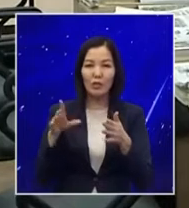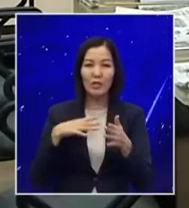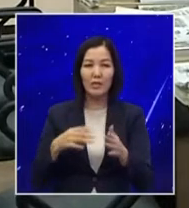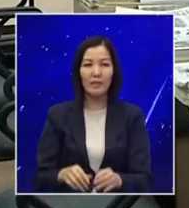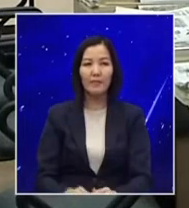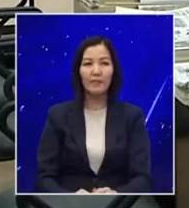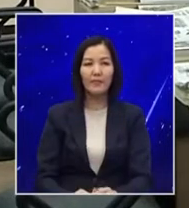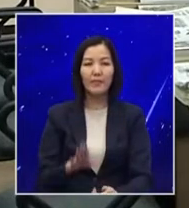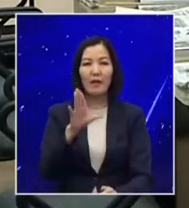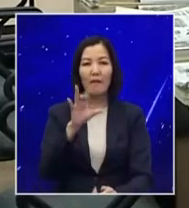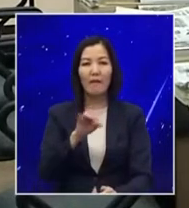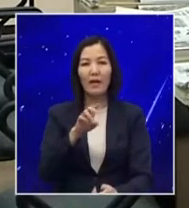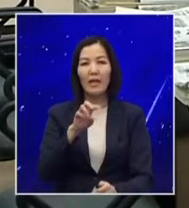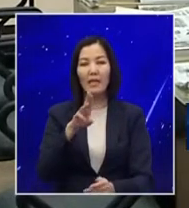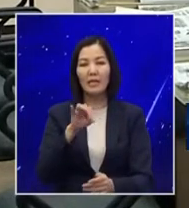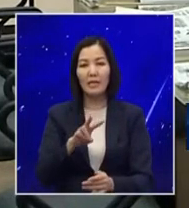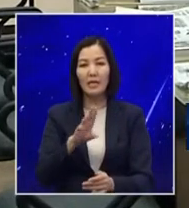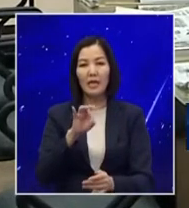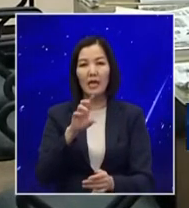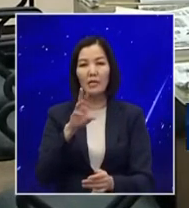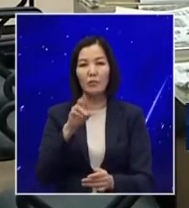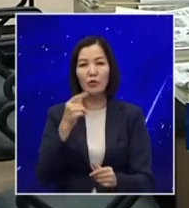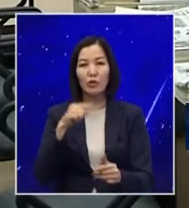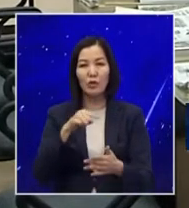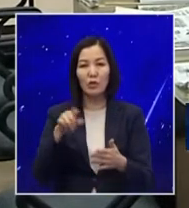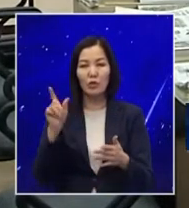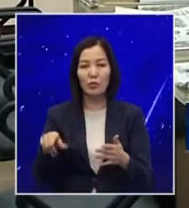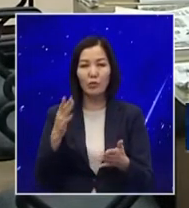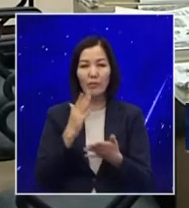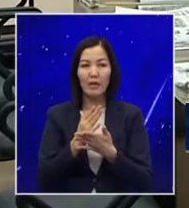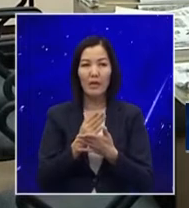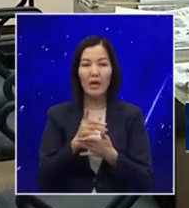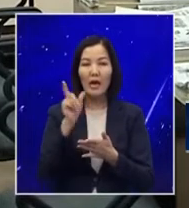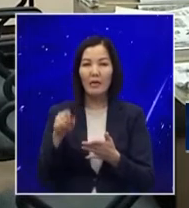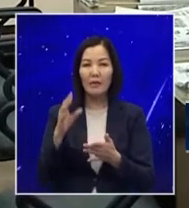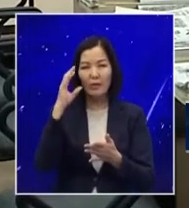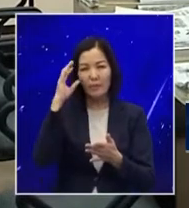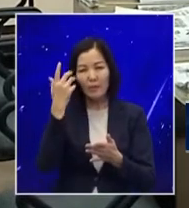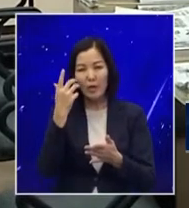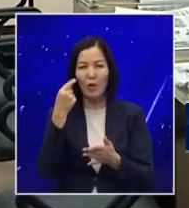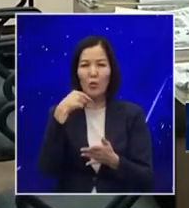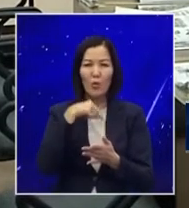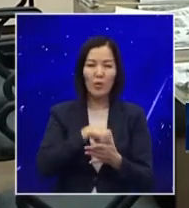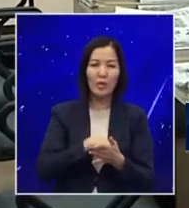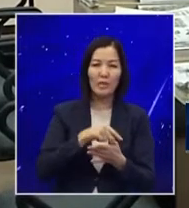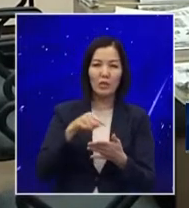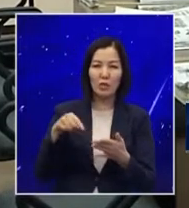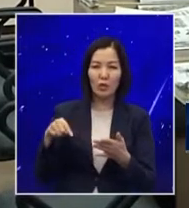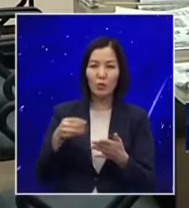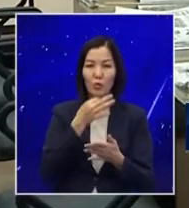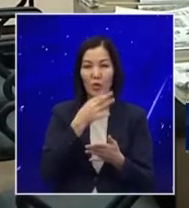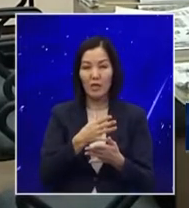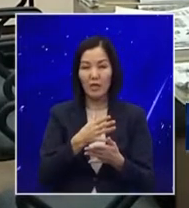Распутин деген жазушы бар. Ол адамзаттың адами психологиясын ашуға өте әуес келген жазушы. Сол